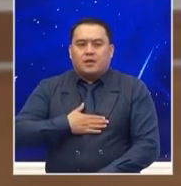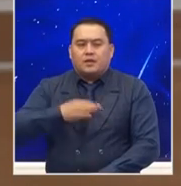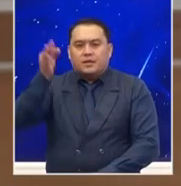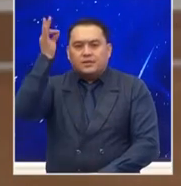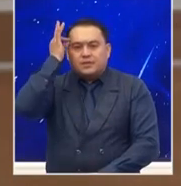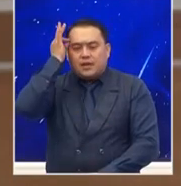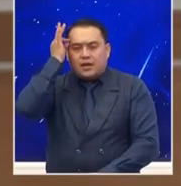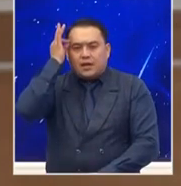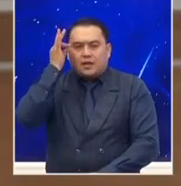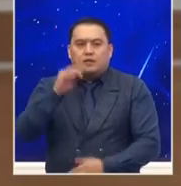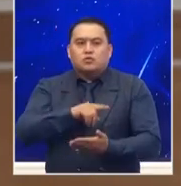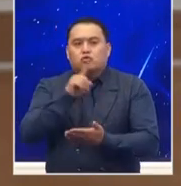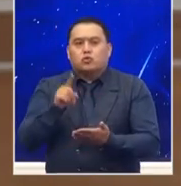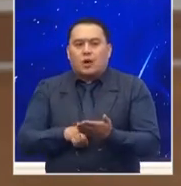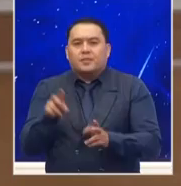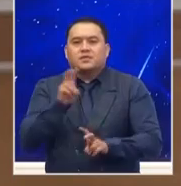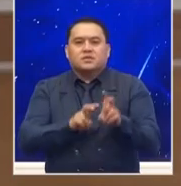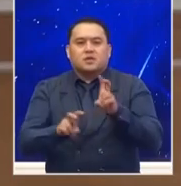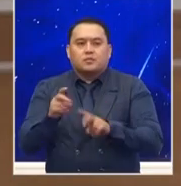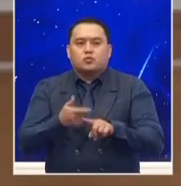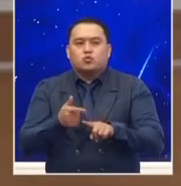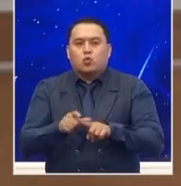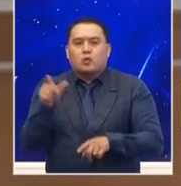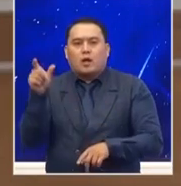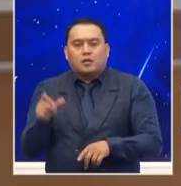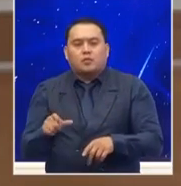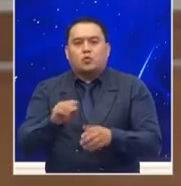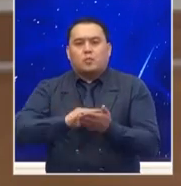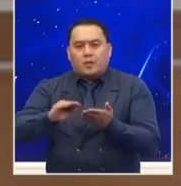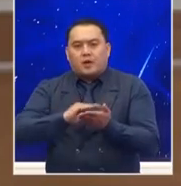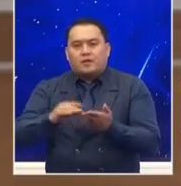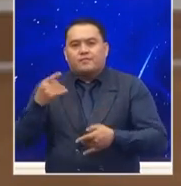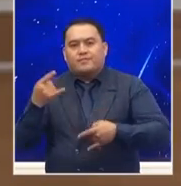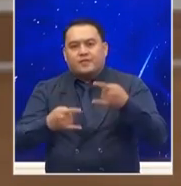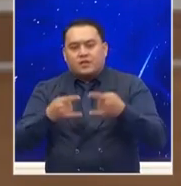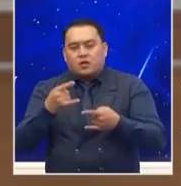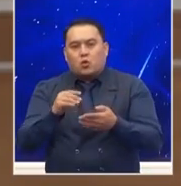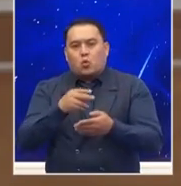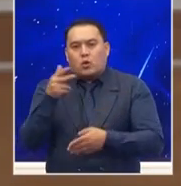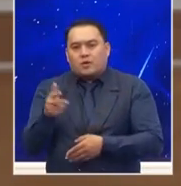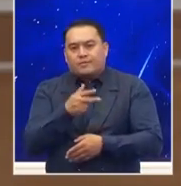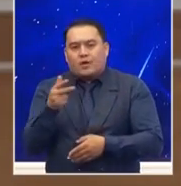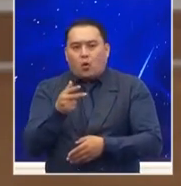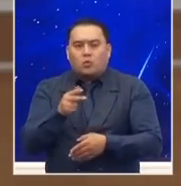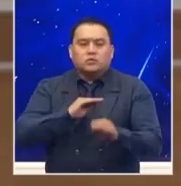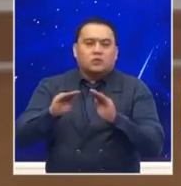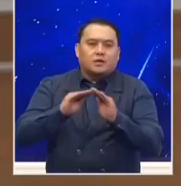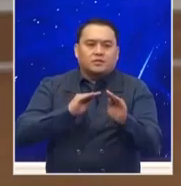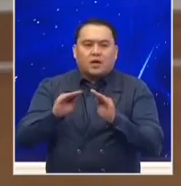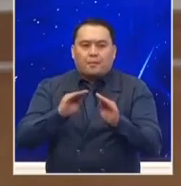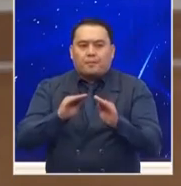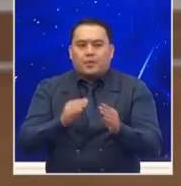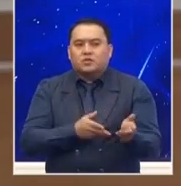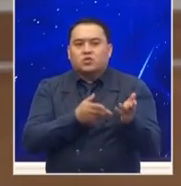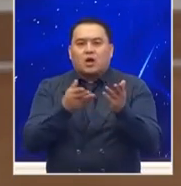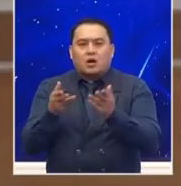де сұрап, біліп, іздестіріп, сол кісі жайлы мақала жаздық, және де видеороликте де сол еңбекқорлыққа барлығын